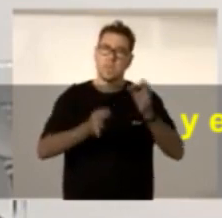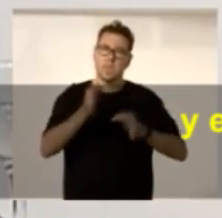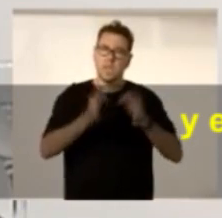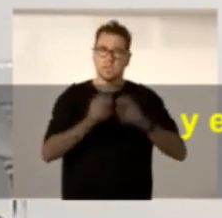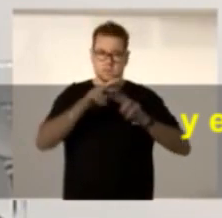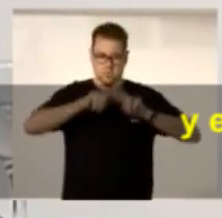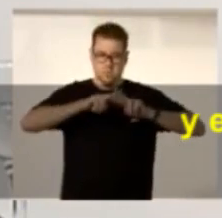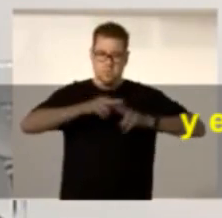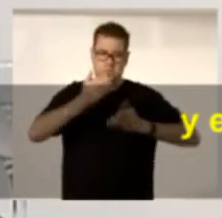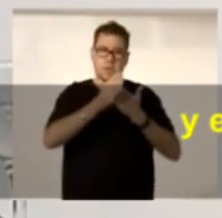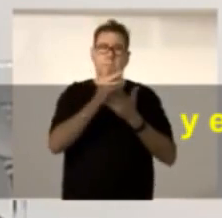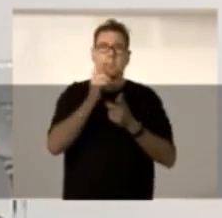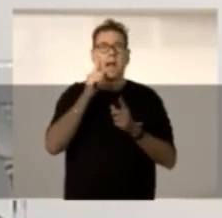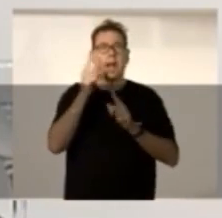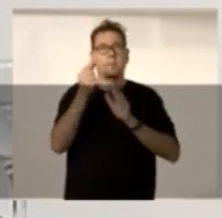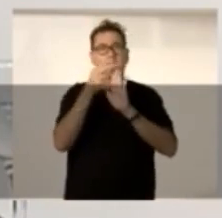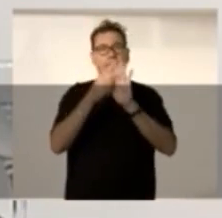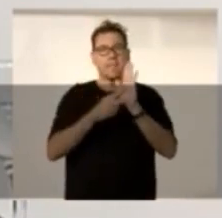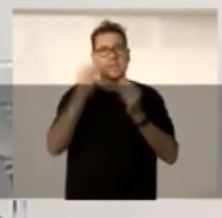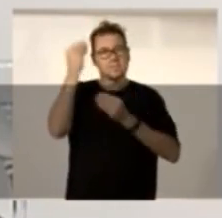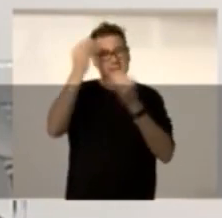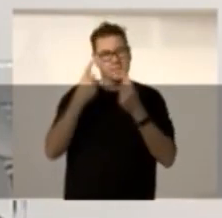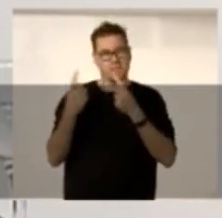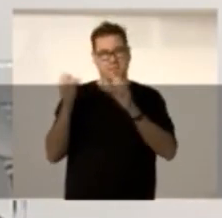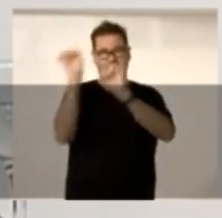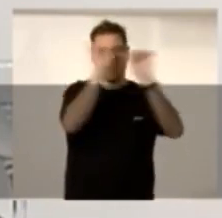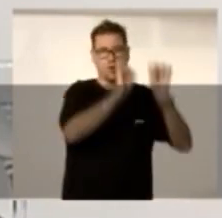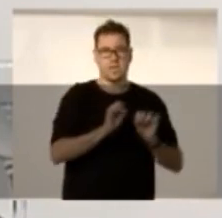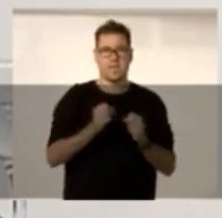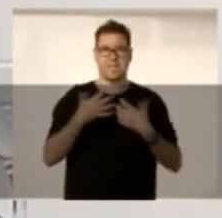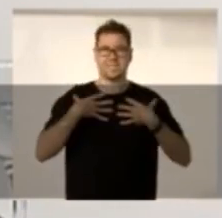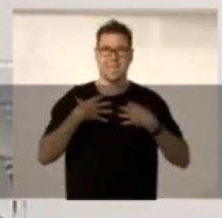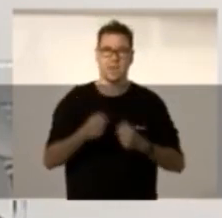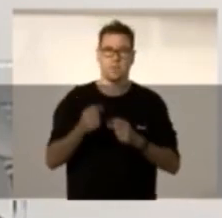per a poder prendre les mesures que creiem que fan falta per a protegir la salut i la seguretat de les persones.